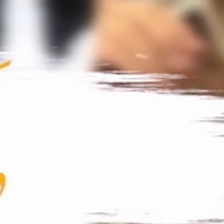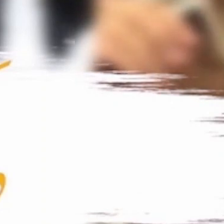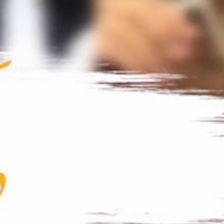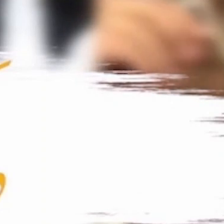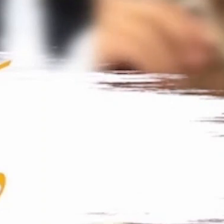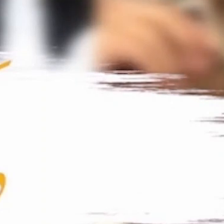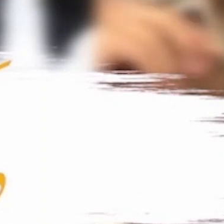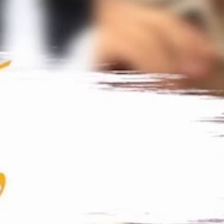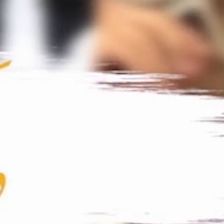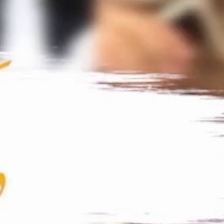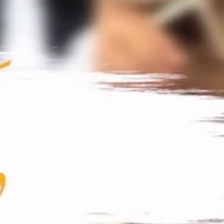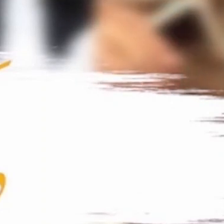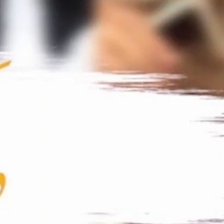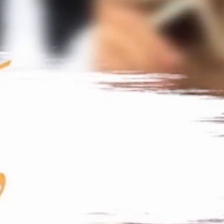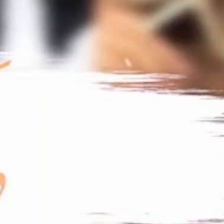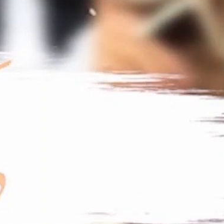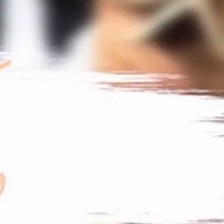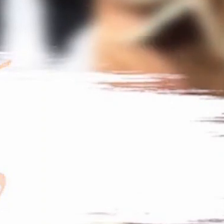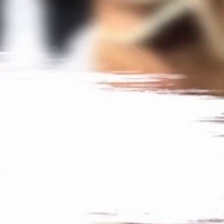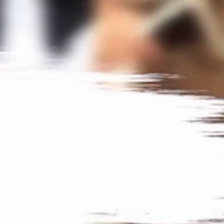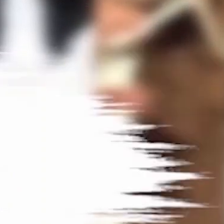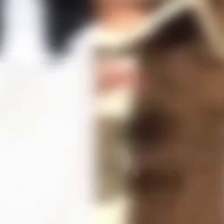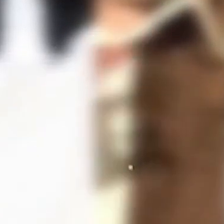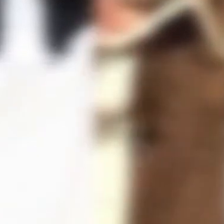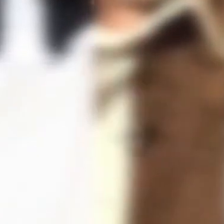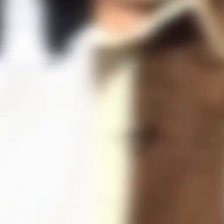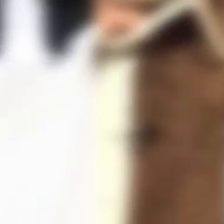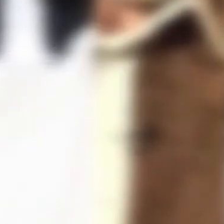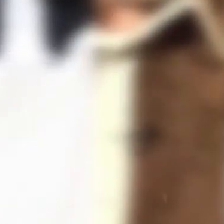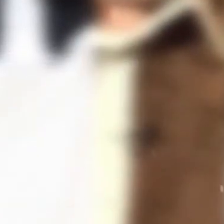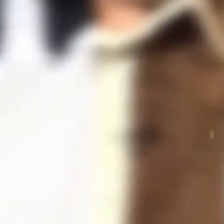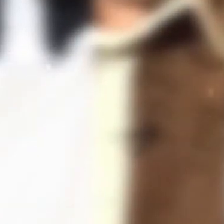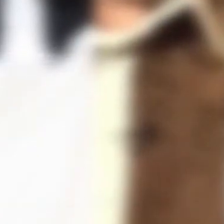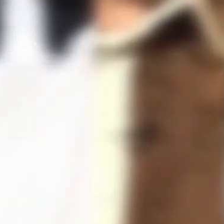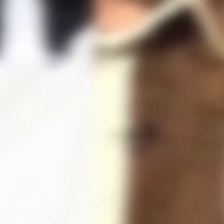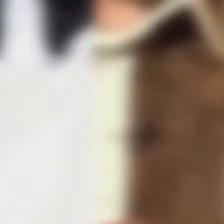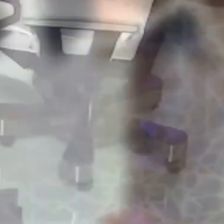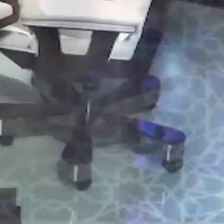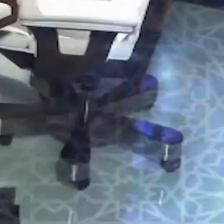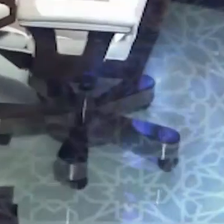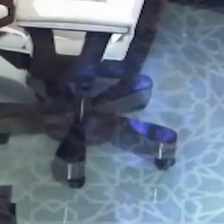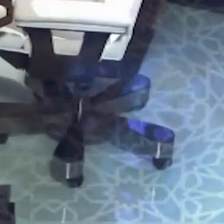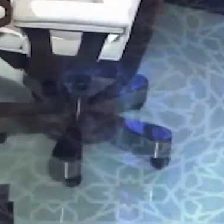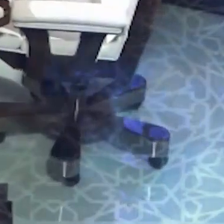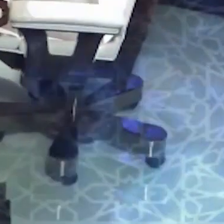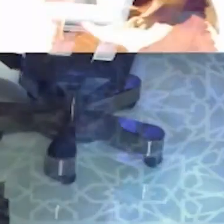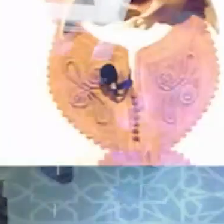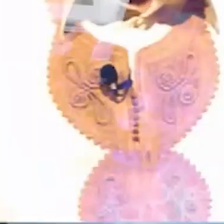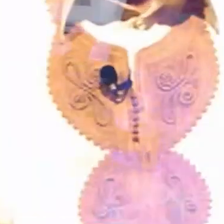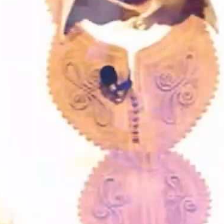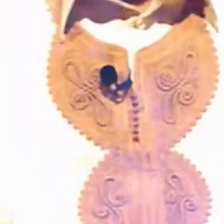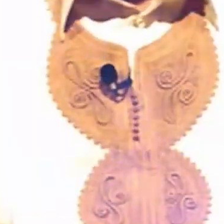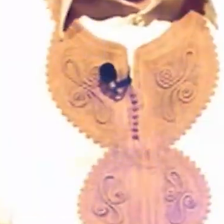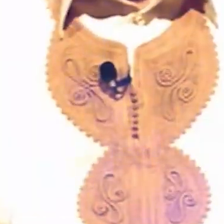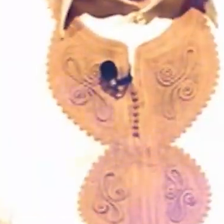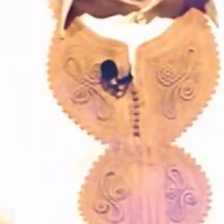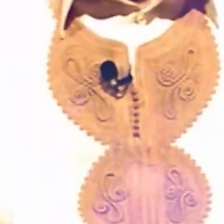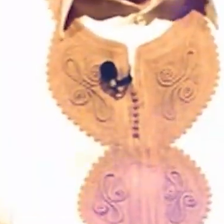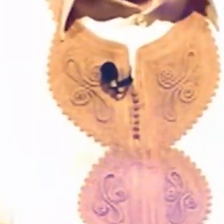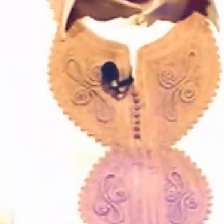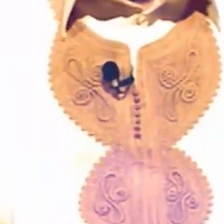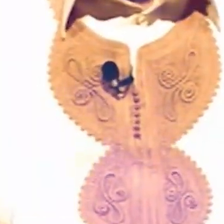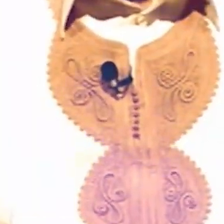الفاصل لنجيب على الأسئلة ونستقبل الاتصال الأخير المهدي من الجنوب. نعم يا مهدي،